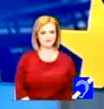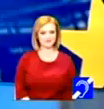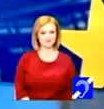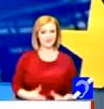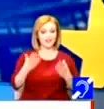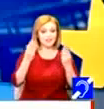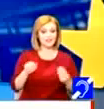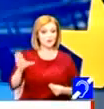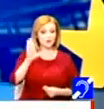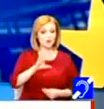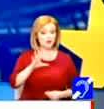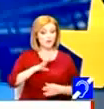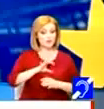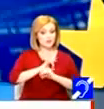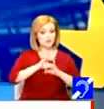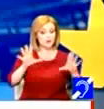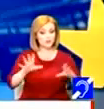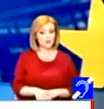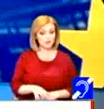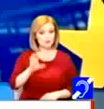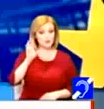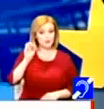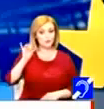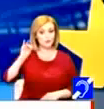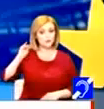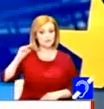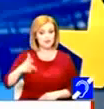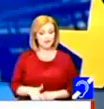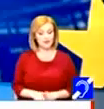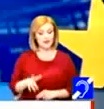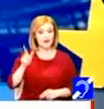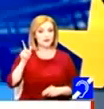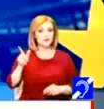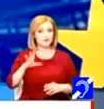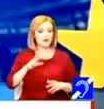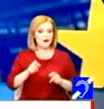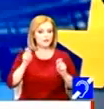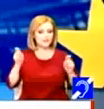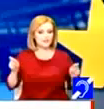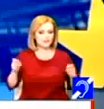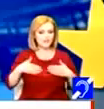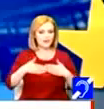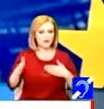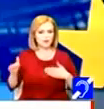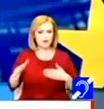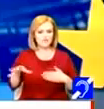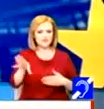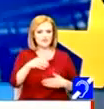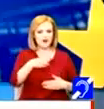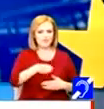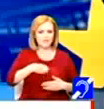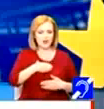Ziua Europei a fost sărbătorită la Bruxelles în avans. Instituțiile europene și-au deschis porțile pentru cei curioși să vadă cum funcționează imensa